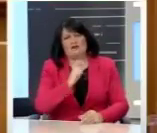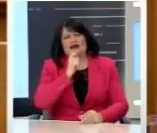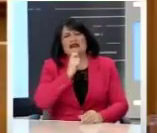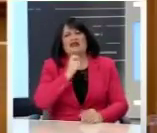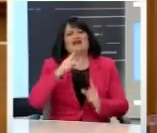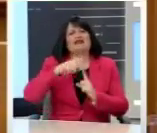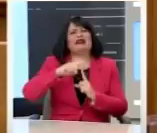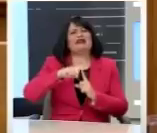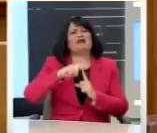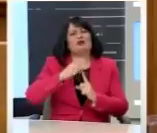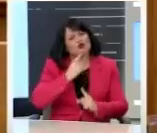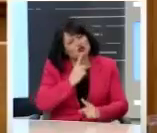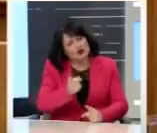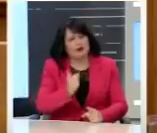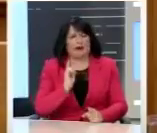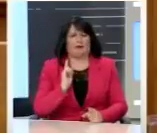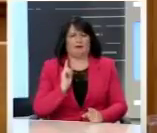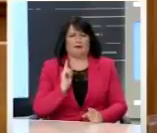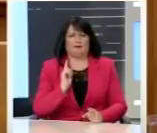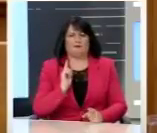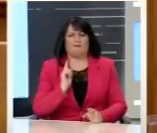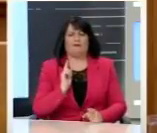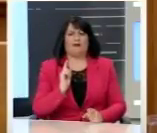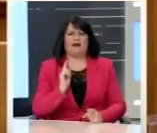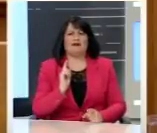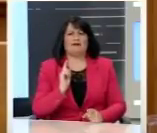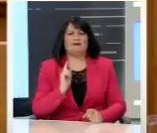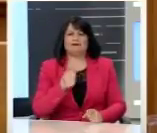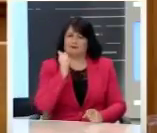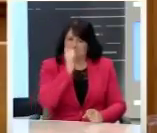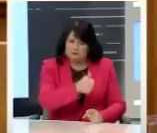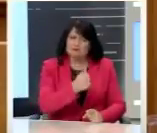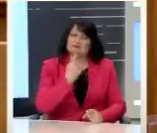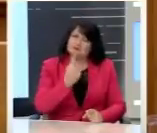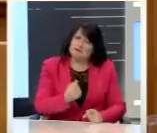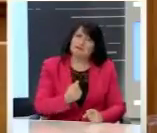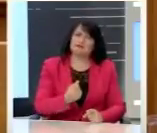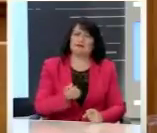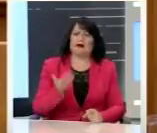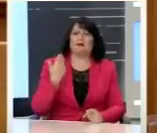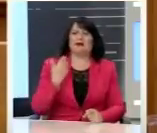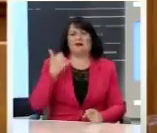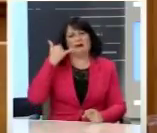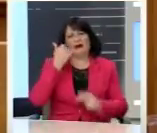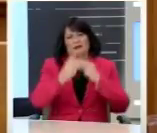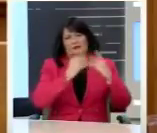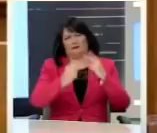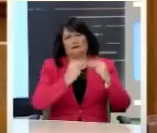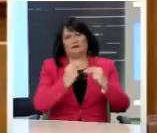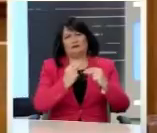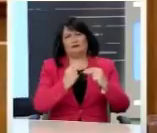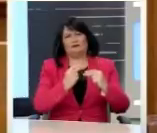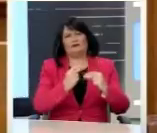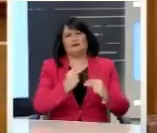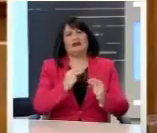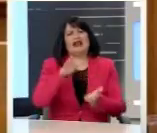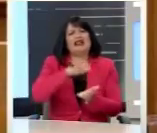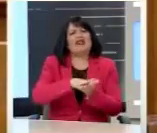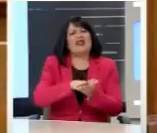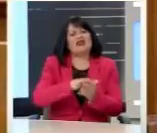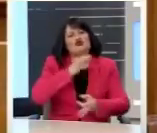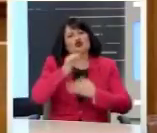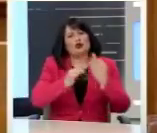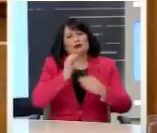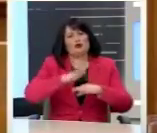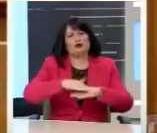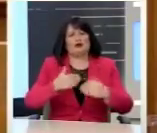Τριανταφυλόπουλου. Το έχει κάνει και μόνο σε επαναλλακτική συχνότητα πριν από τη συνομιλία που είχα μαζί του. Το έχει κάνει και σε απόρριτες καταθέσεις του. Και φυσικά